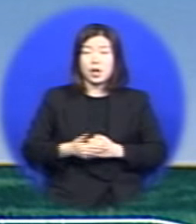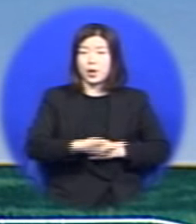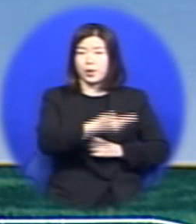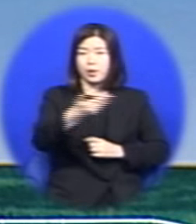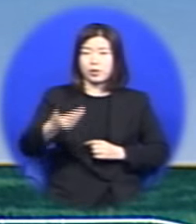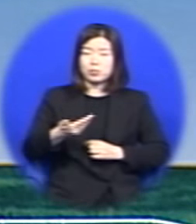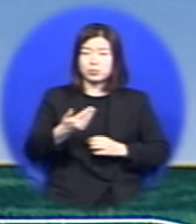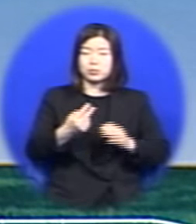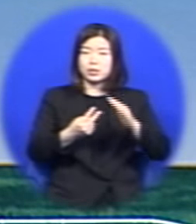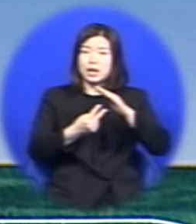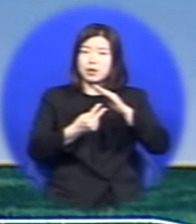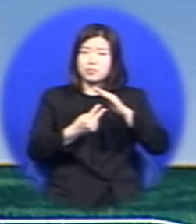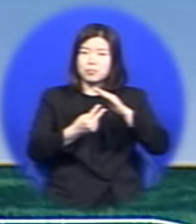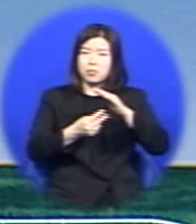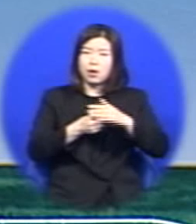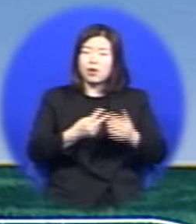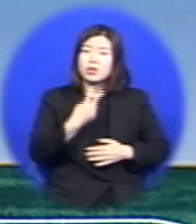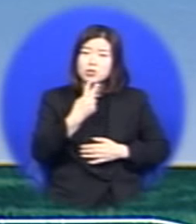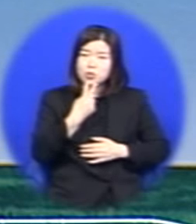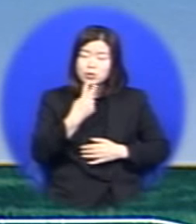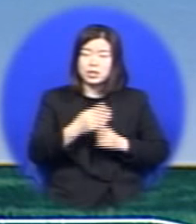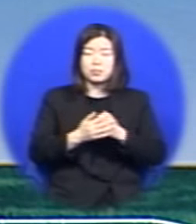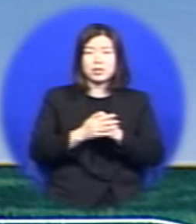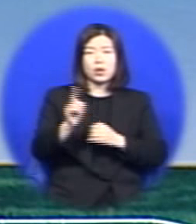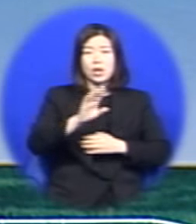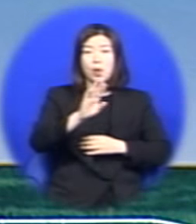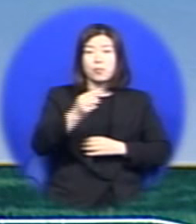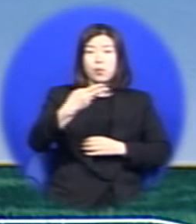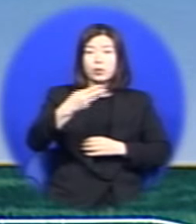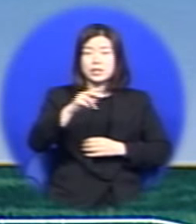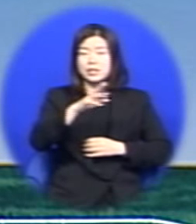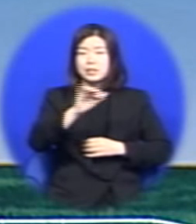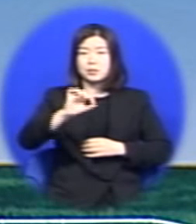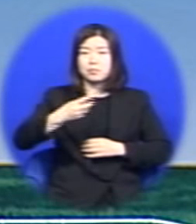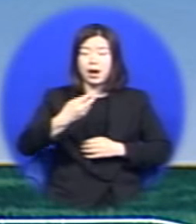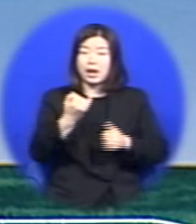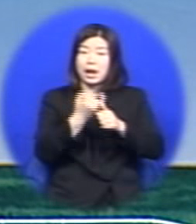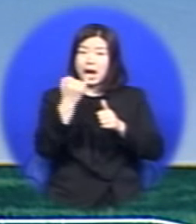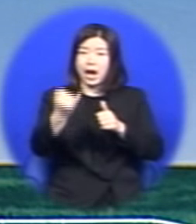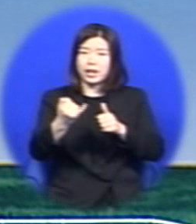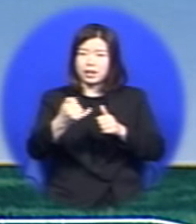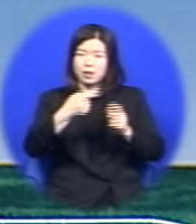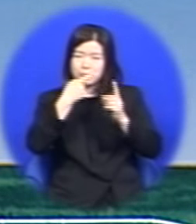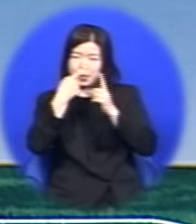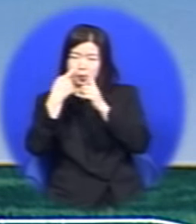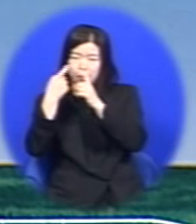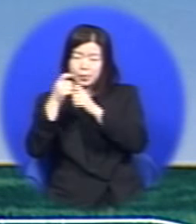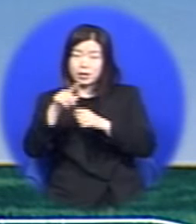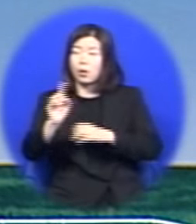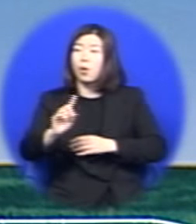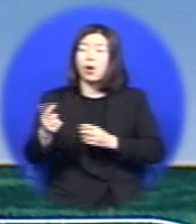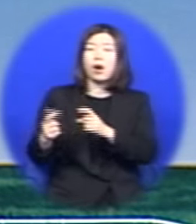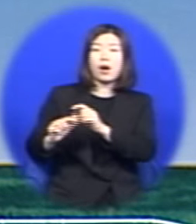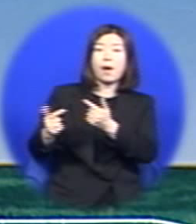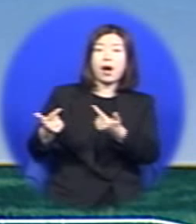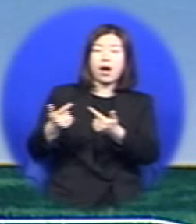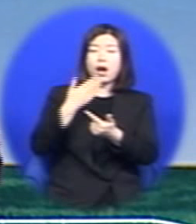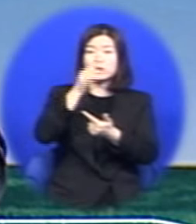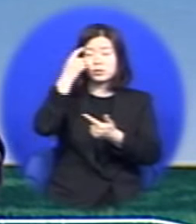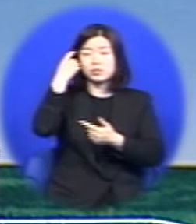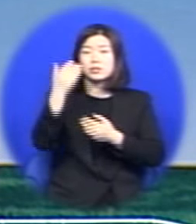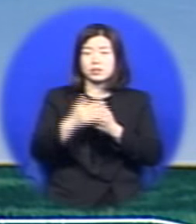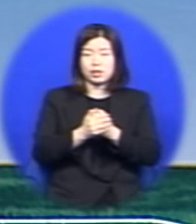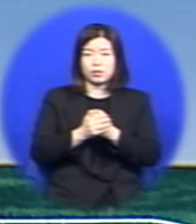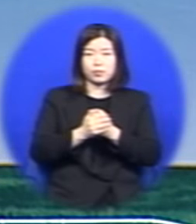여러분, 요셉이 어떻게 보디발의 아내가 유혹에 오는 것을 그가 거절할 수 있었을까요? 창세기